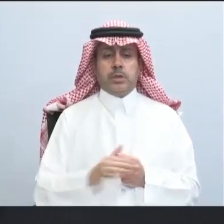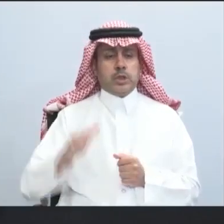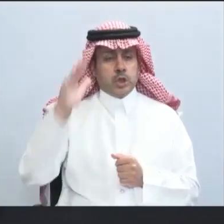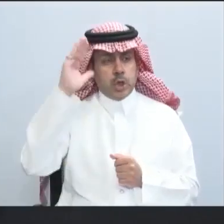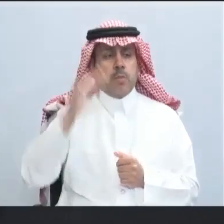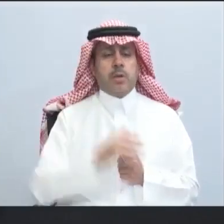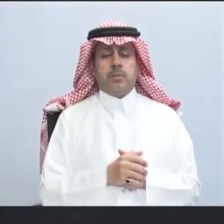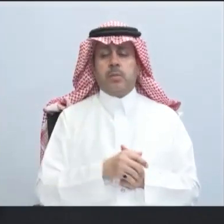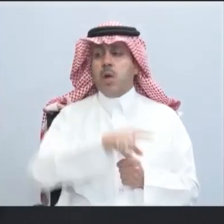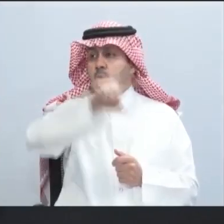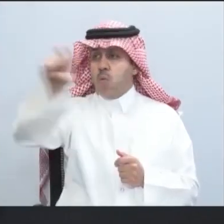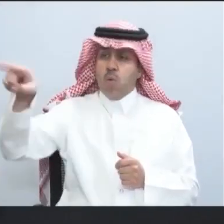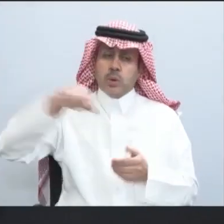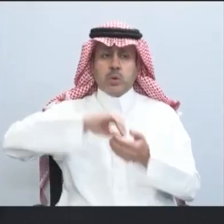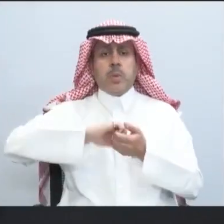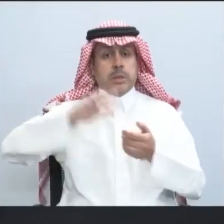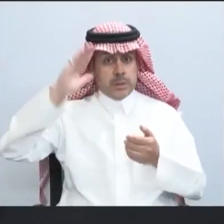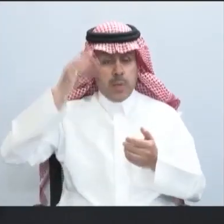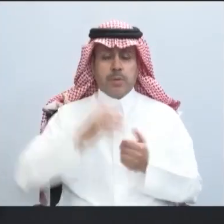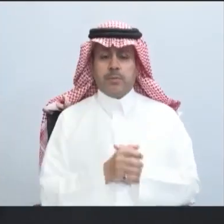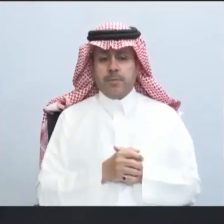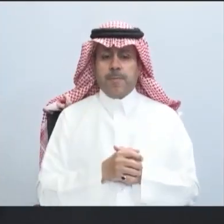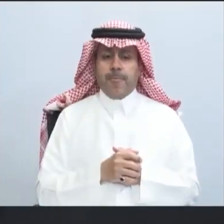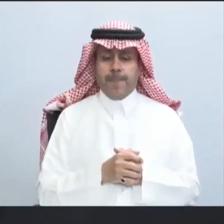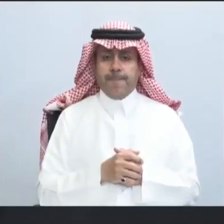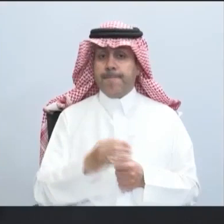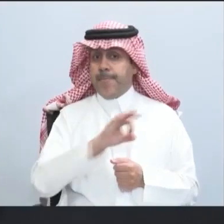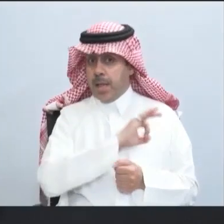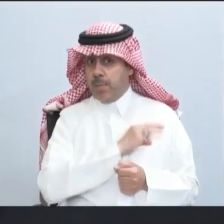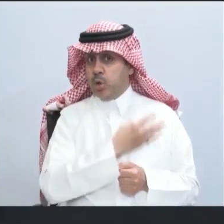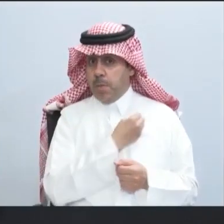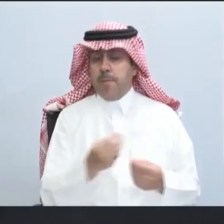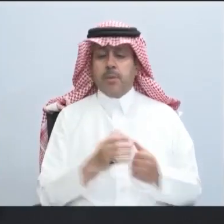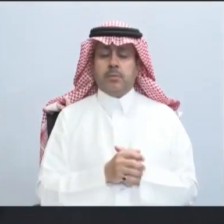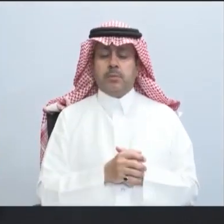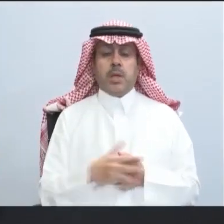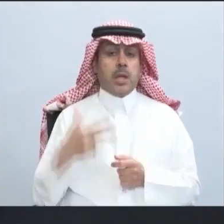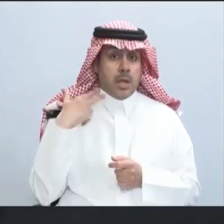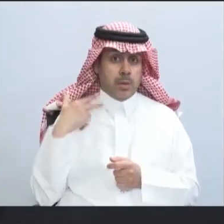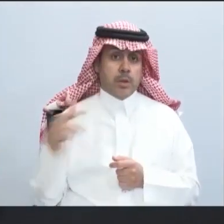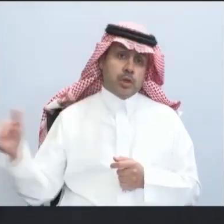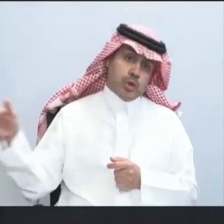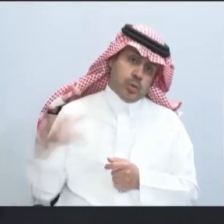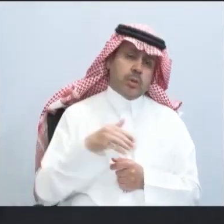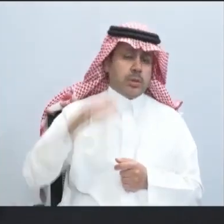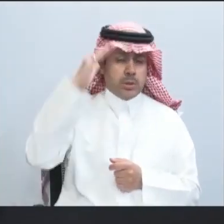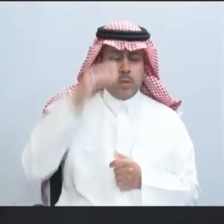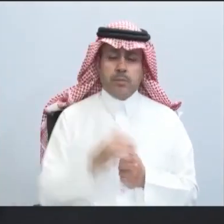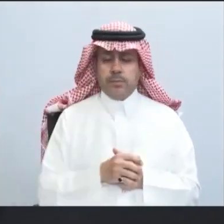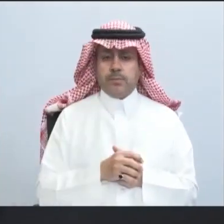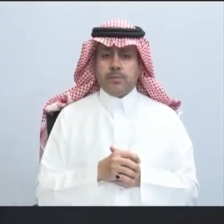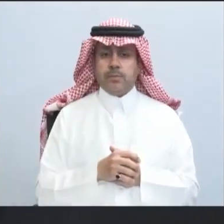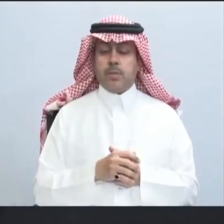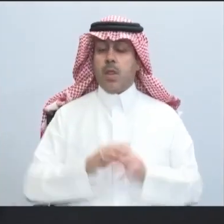على زملائك في الفصل موده ومحبه ان غبت عنهم ثم رجعت اليهم تسلم عليهم